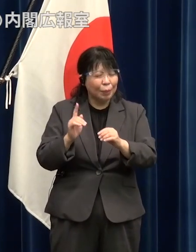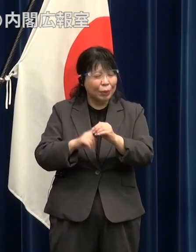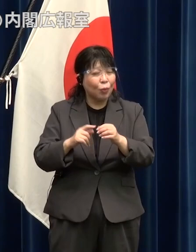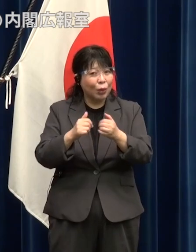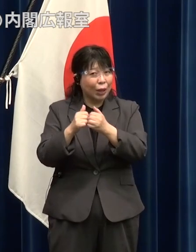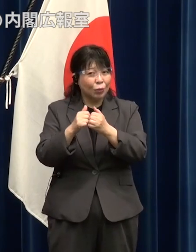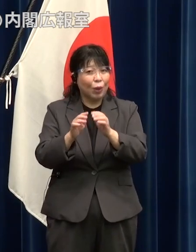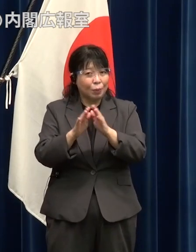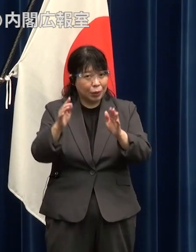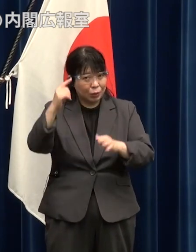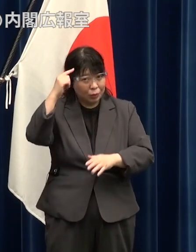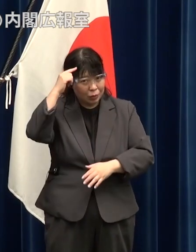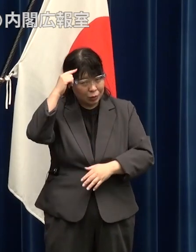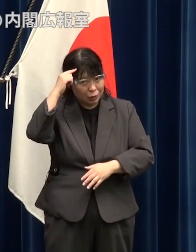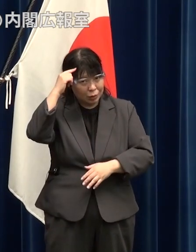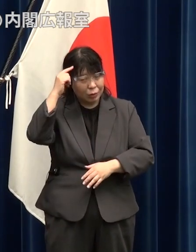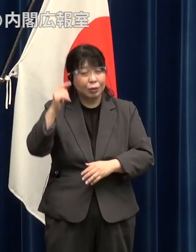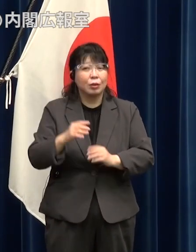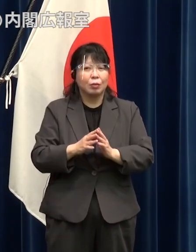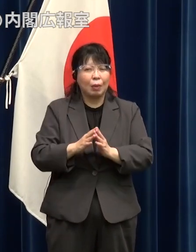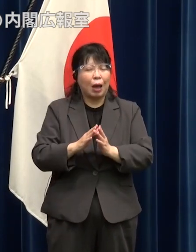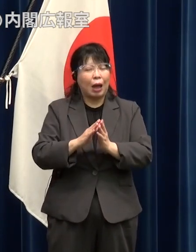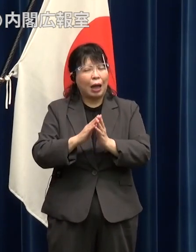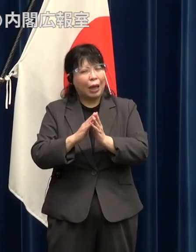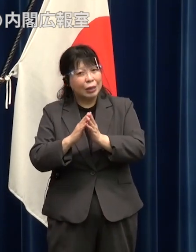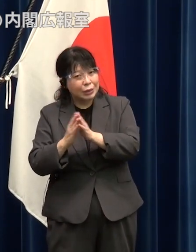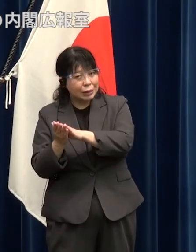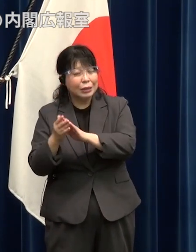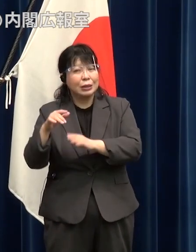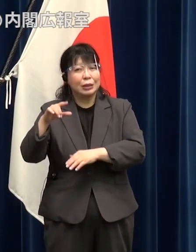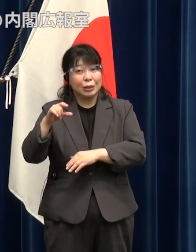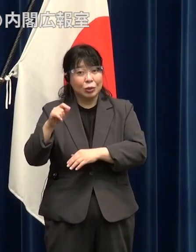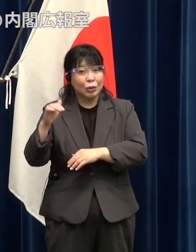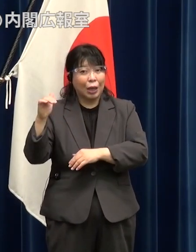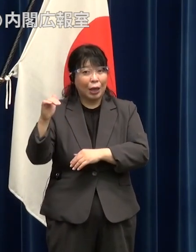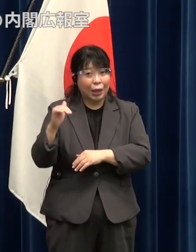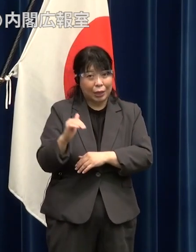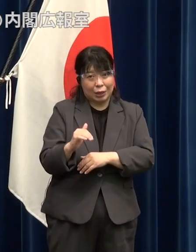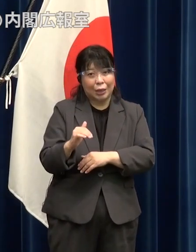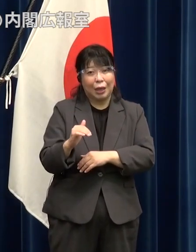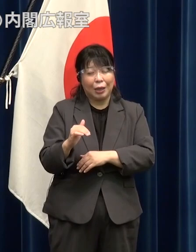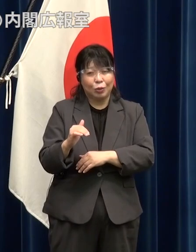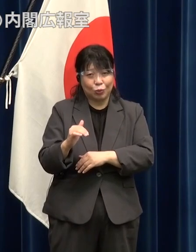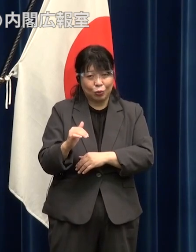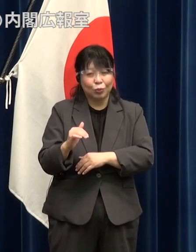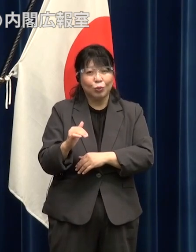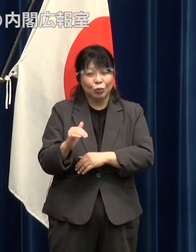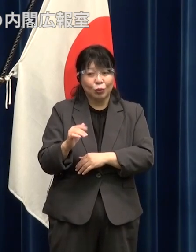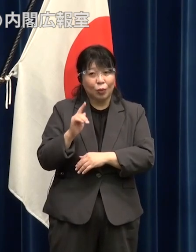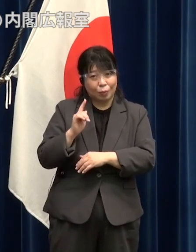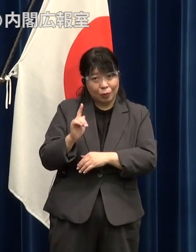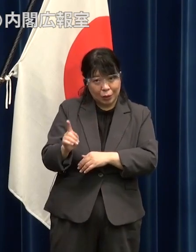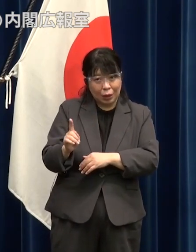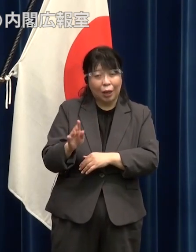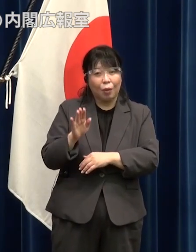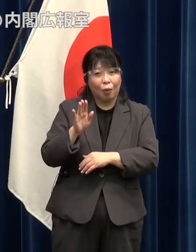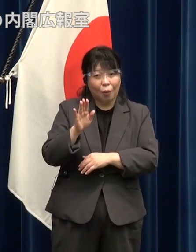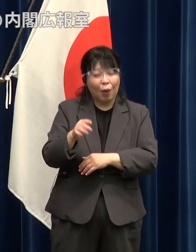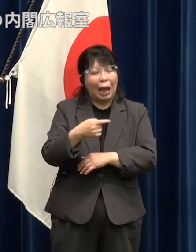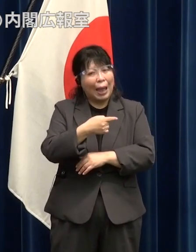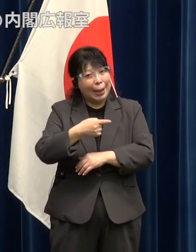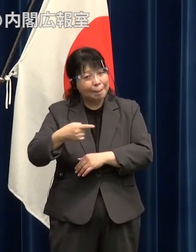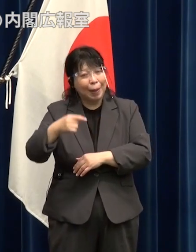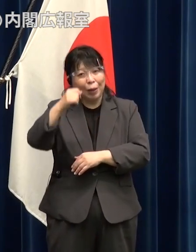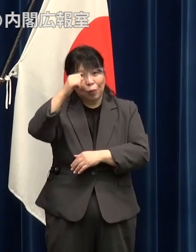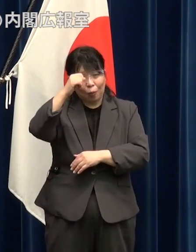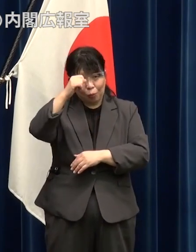致死率や重症化率が低下していることを踏まえて、より一般の病気に近い対応をすることで経済を回していくべきだ